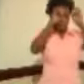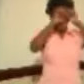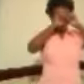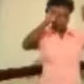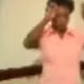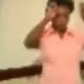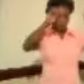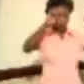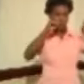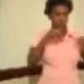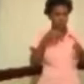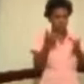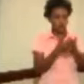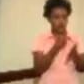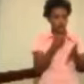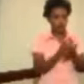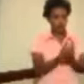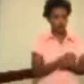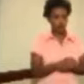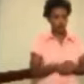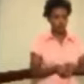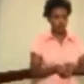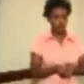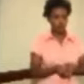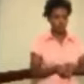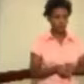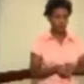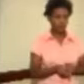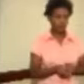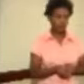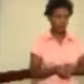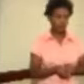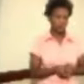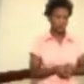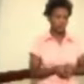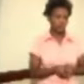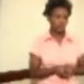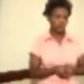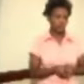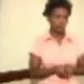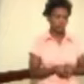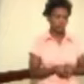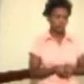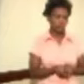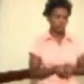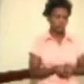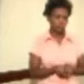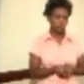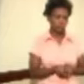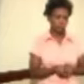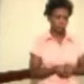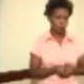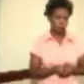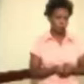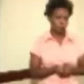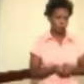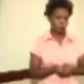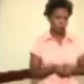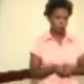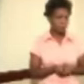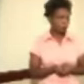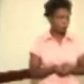et pour nous moderniser la société en général. Oui, Madame Maniga, s'il vous plaît. Il y a une réflexion, Monsieur Martelly, t'as préféré. Non,